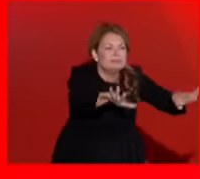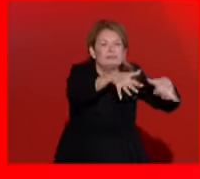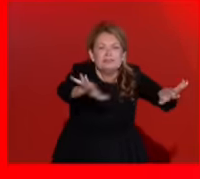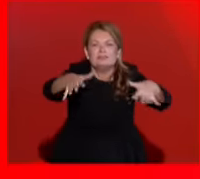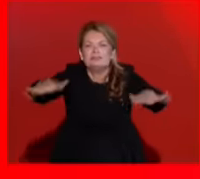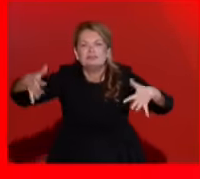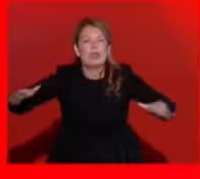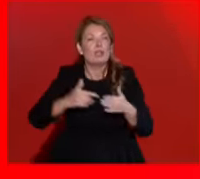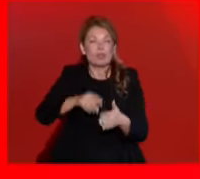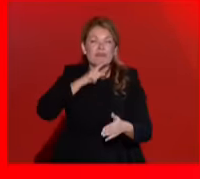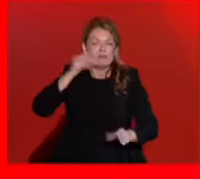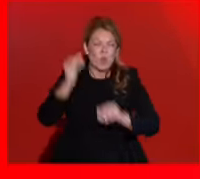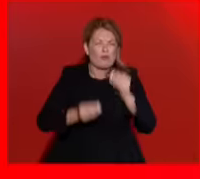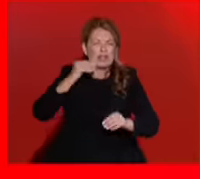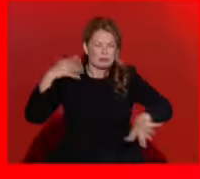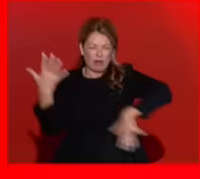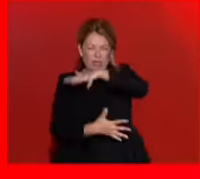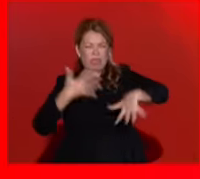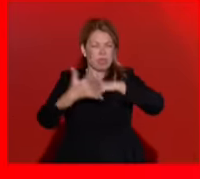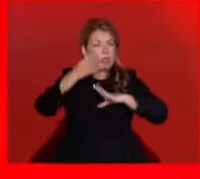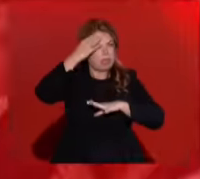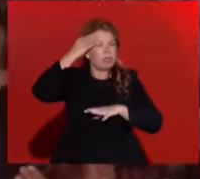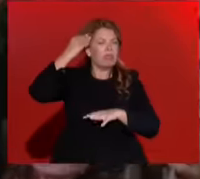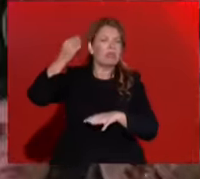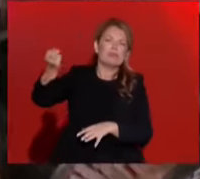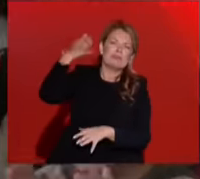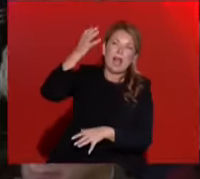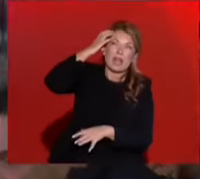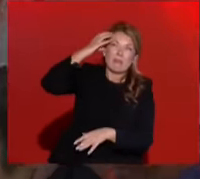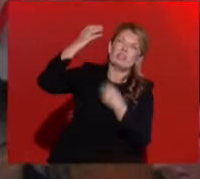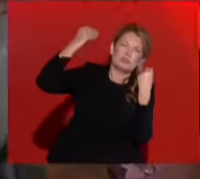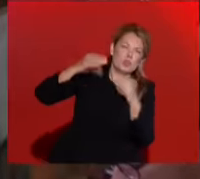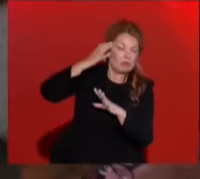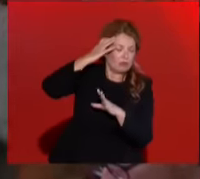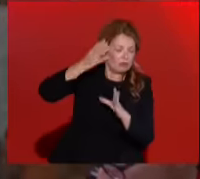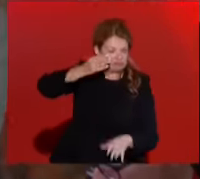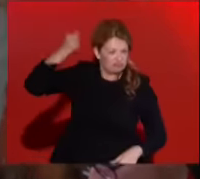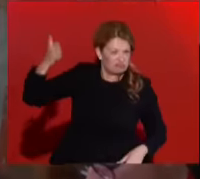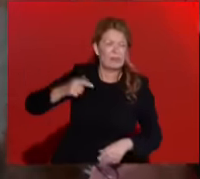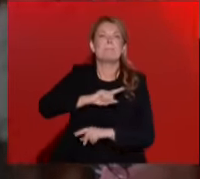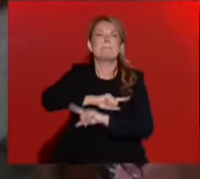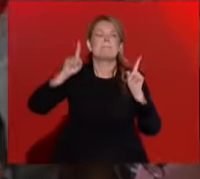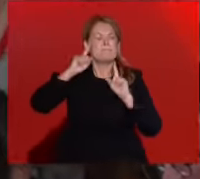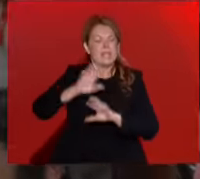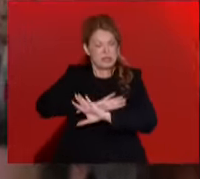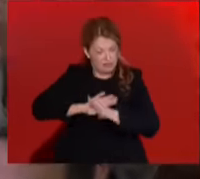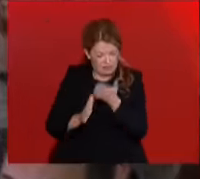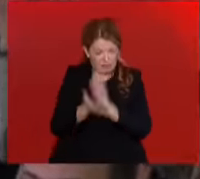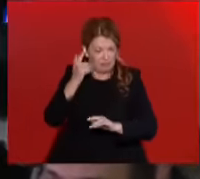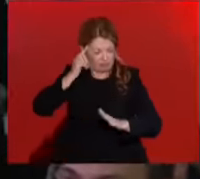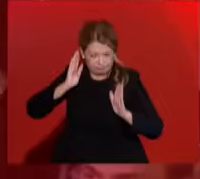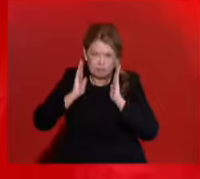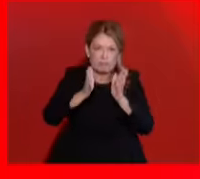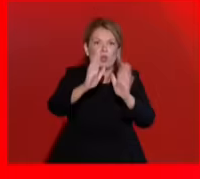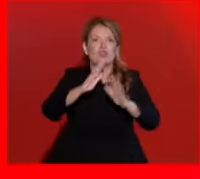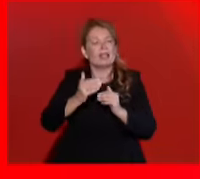είναι μία ανάμνηση κακή, ένα μάθημα για τους λαμπρούς δρόμους του μέλλοντος.